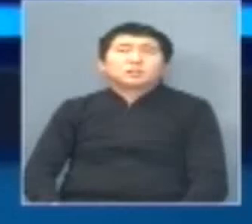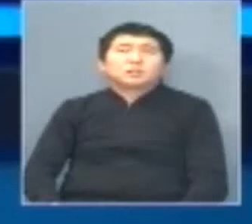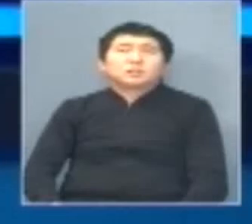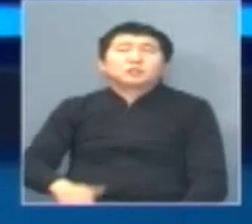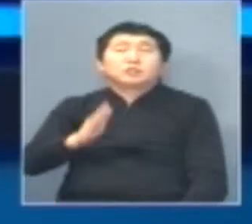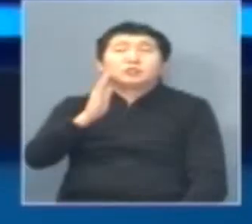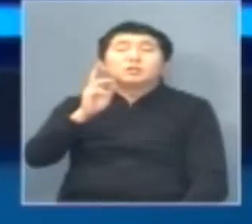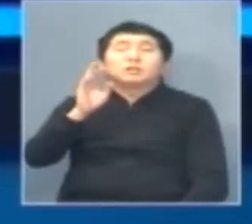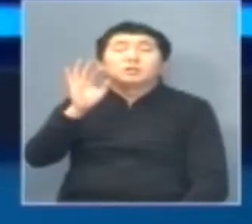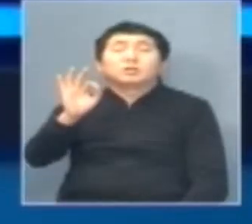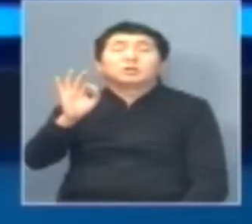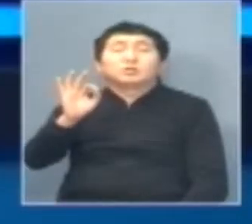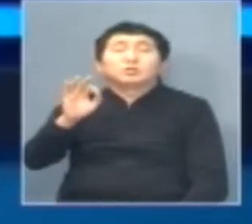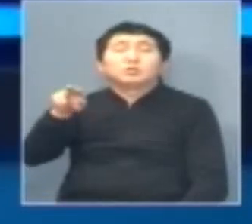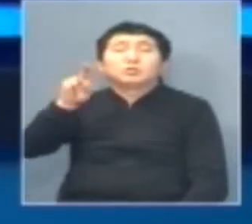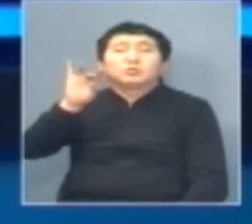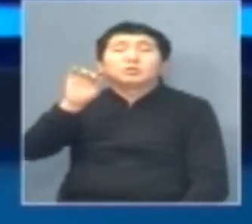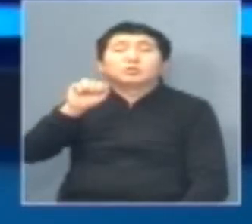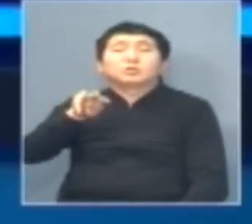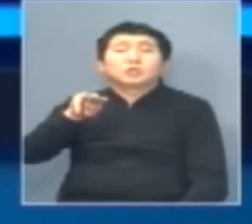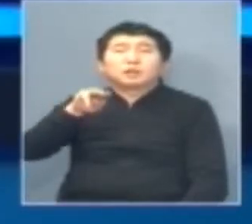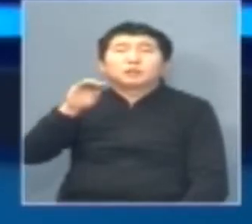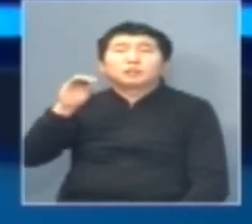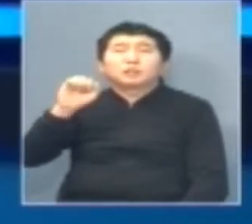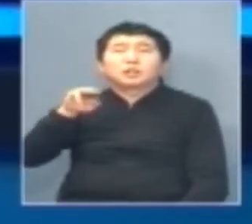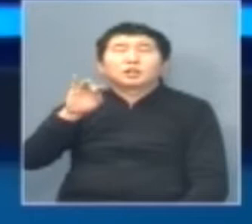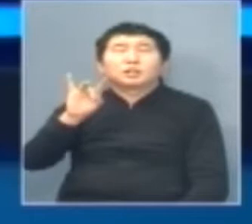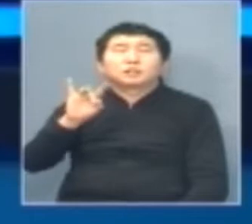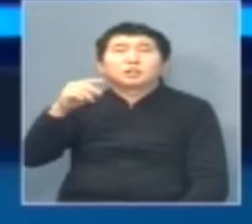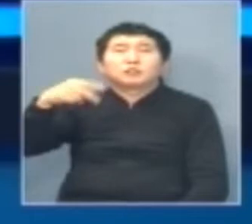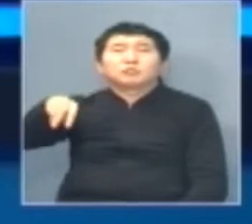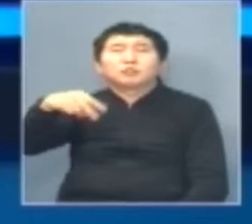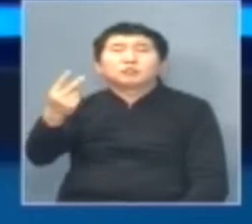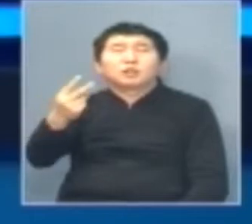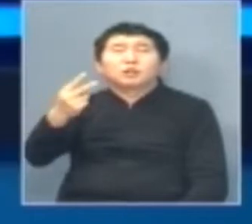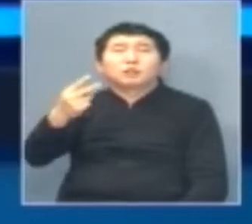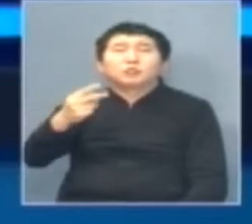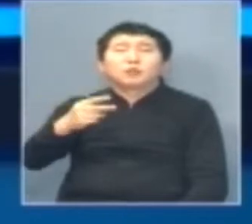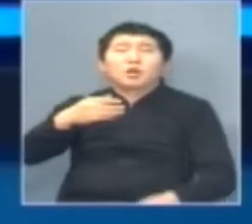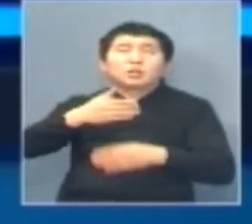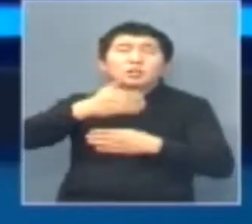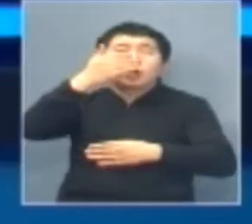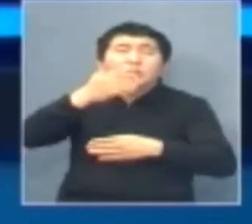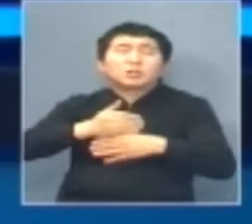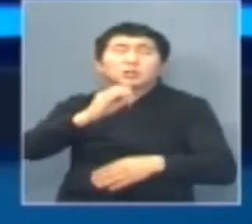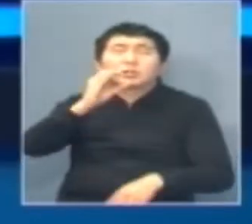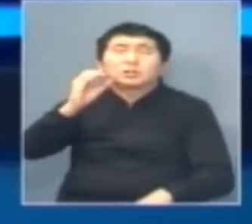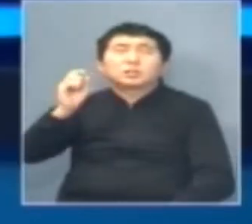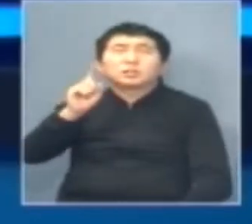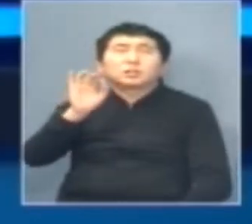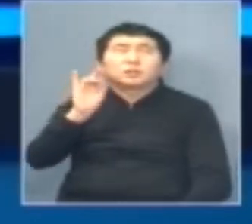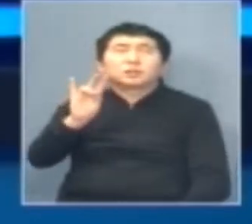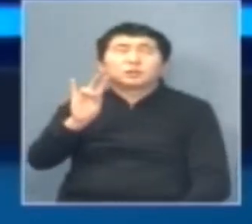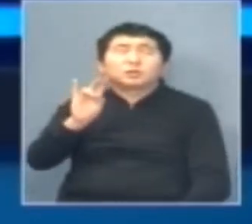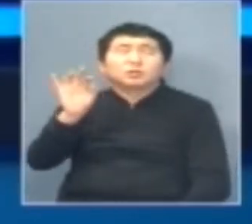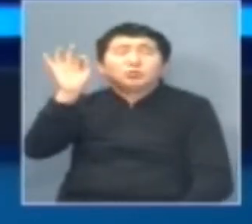восточно-казахстанский областной драматический театр и открыла 22 театральный сезон пока показом спектакля легендарная поймали